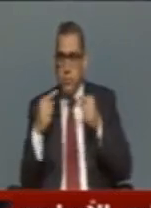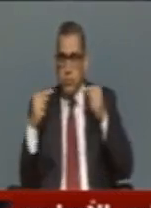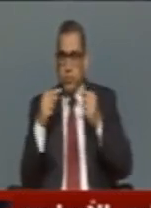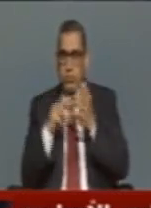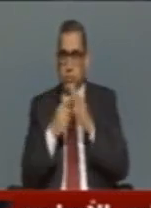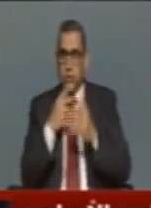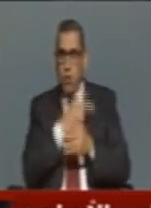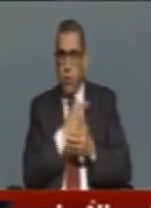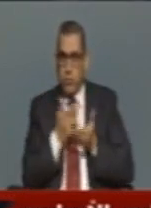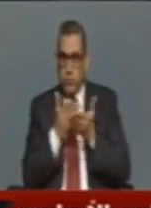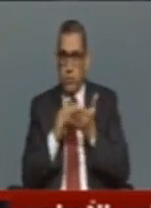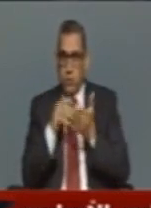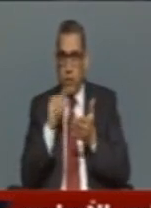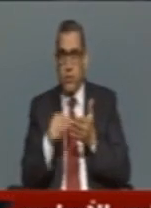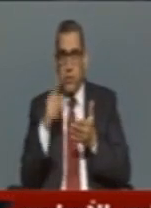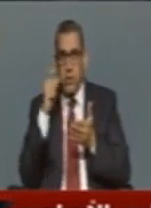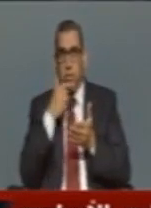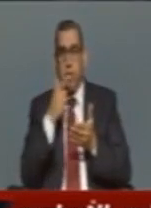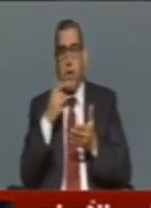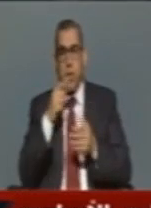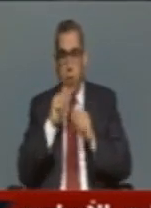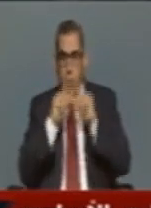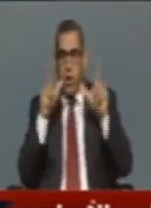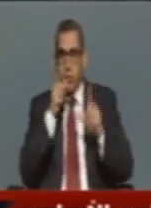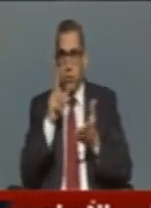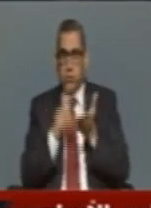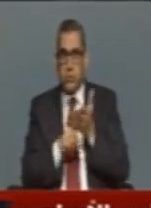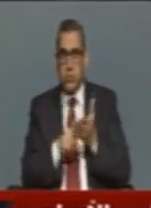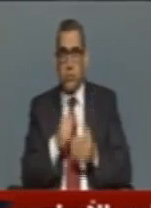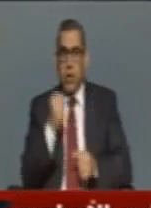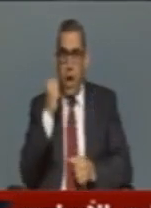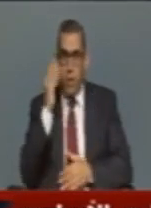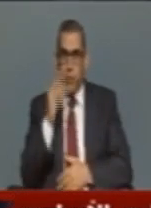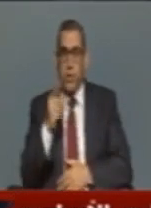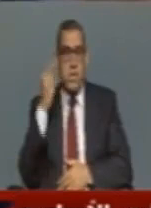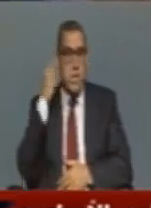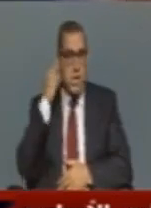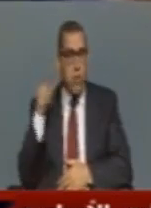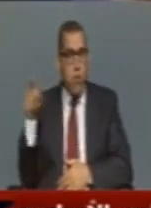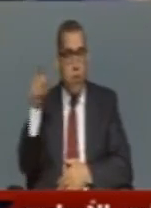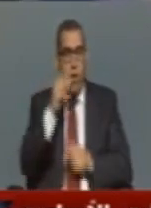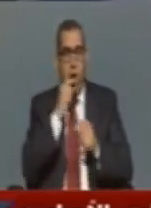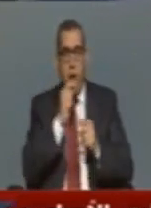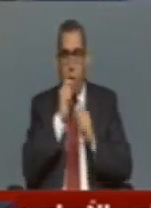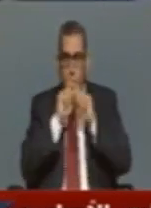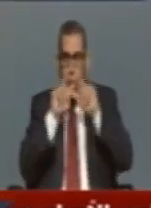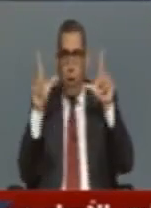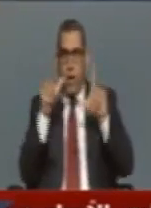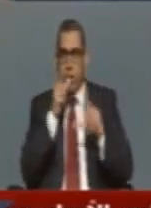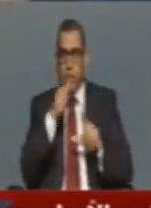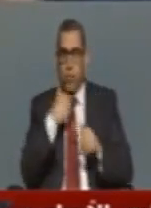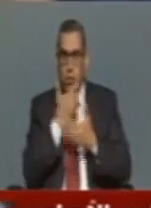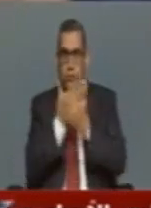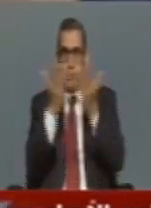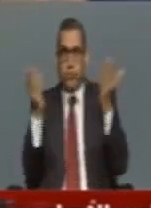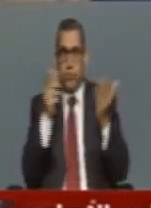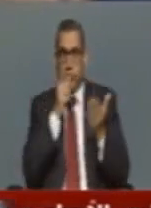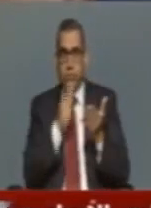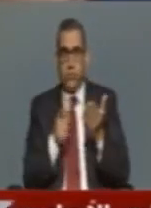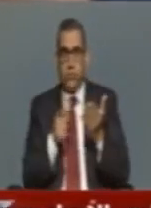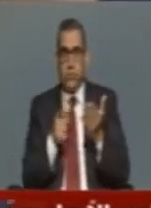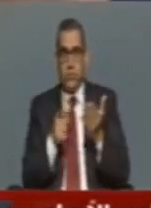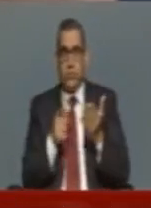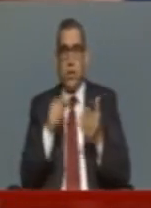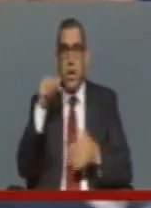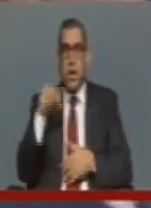صحيح. صحيح، ولازم نقول الكلام ده للناس وتسمعوا مننا بمنتهى الوضوح. صحيح. النهاردة مش